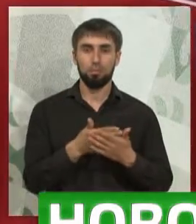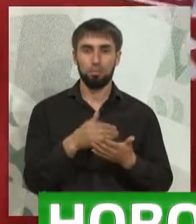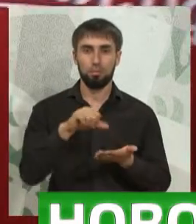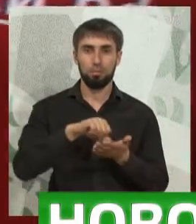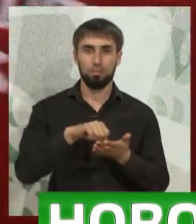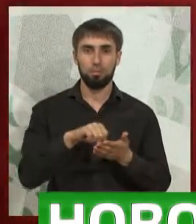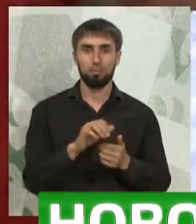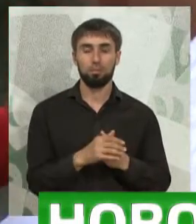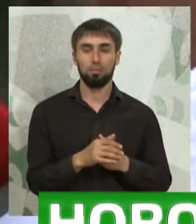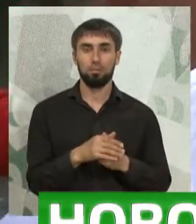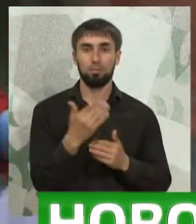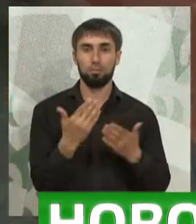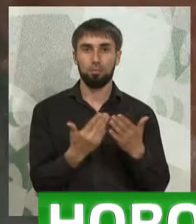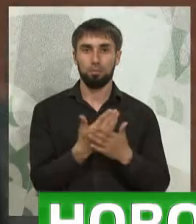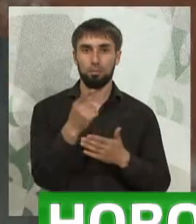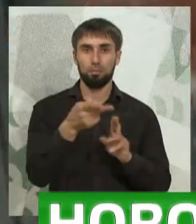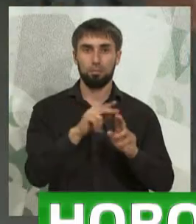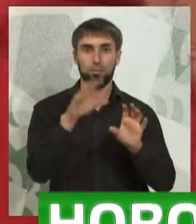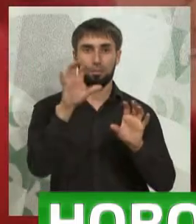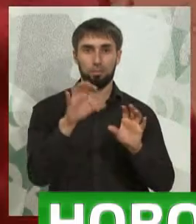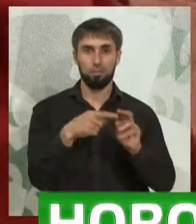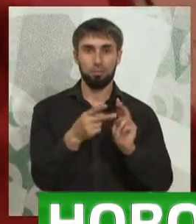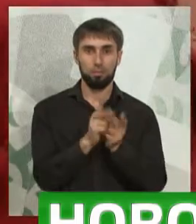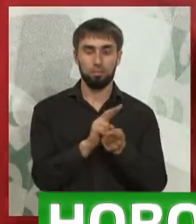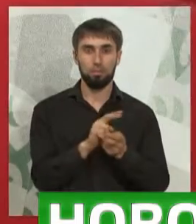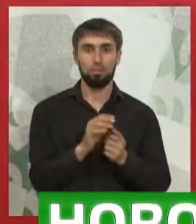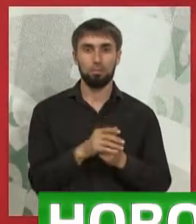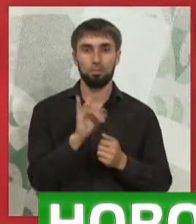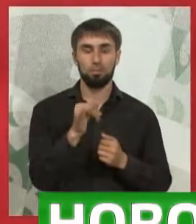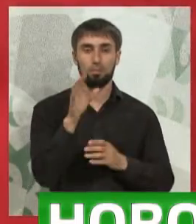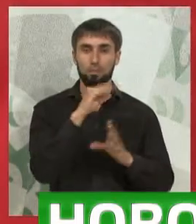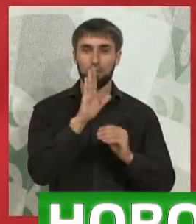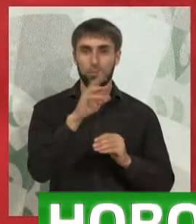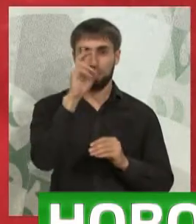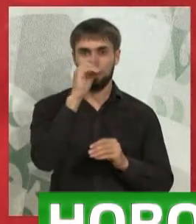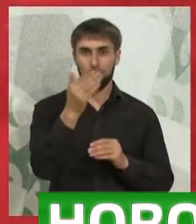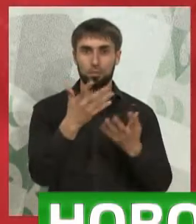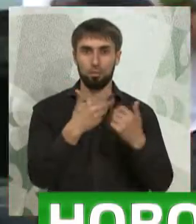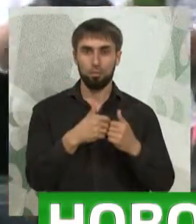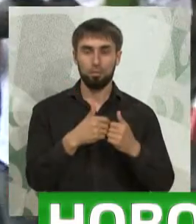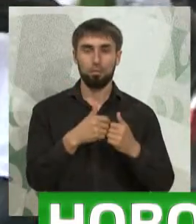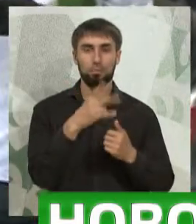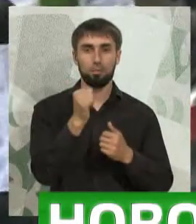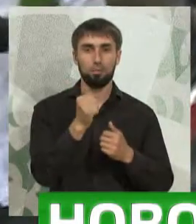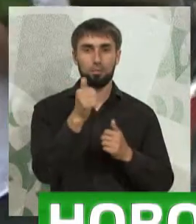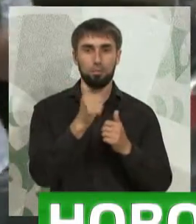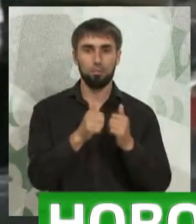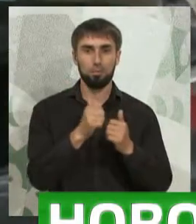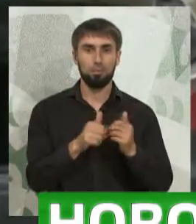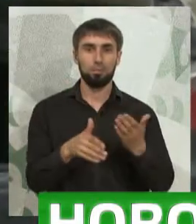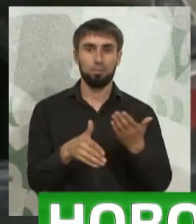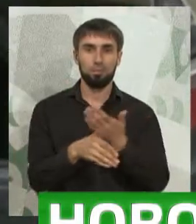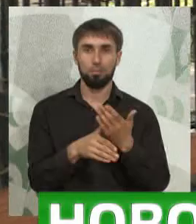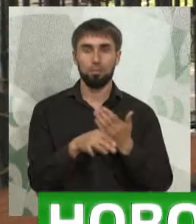Конституции. Ведь новый пункт закрепит важность добровольческого движения и позволит государству системно на постоянной основе оказывать